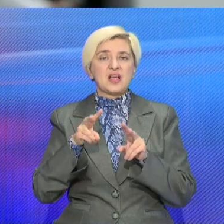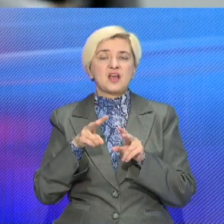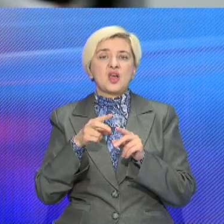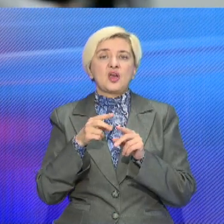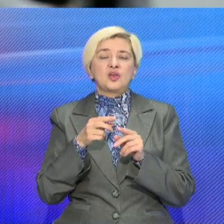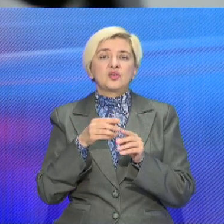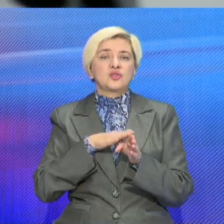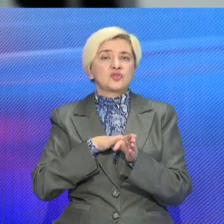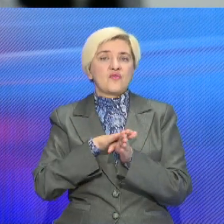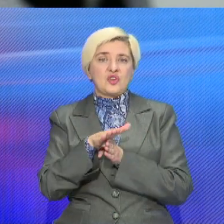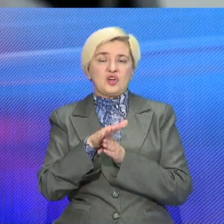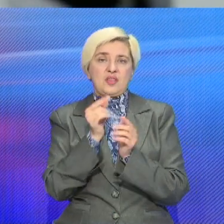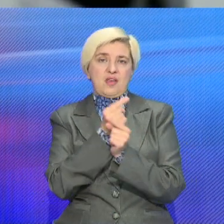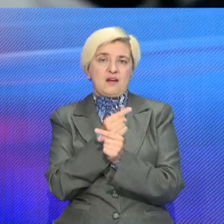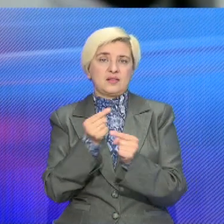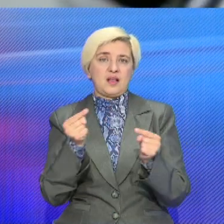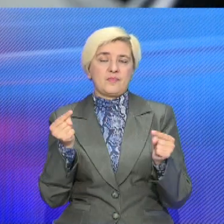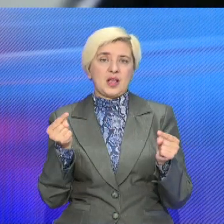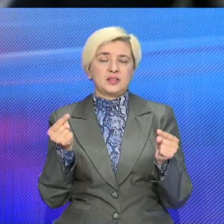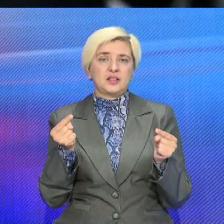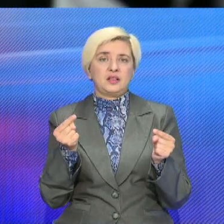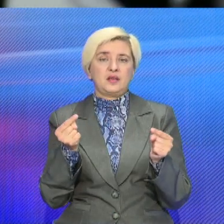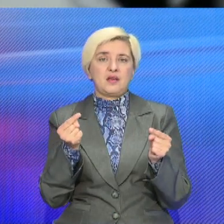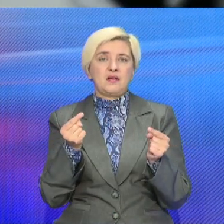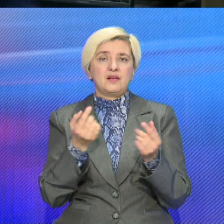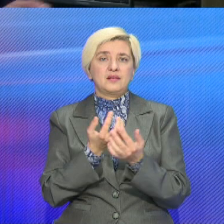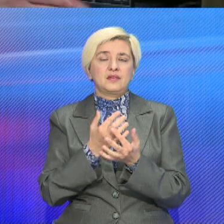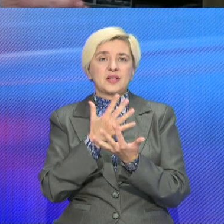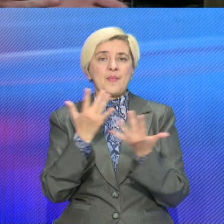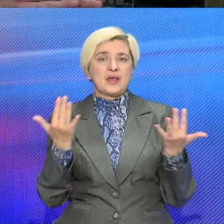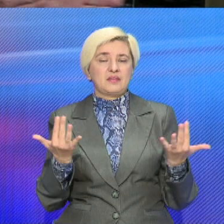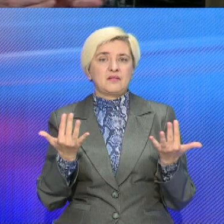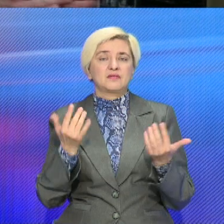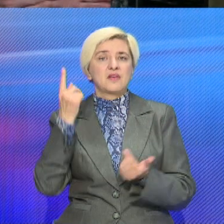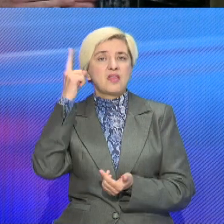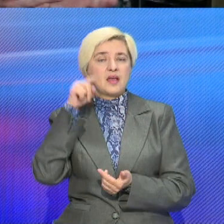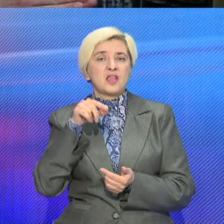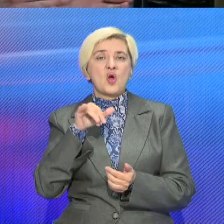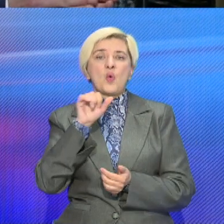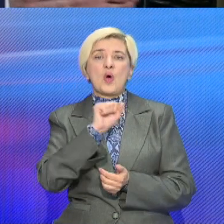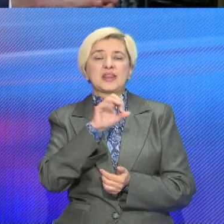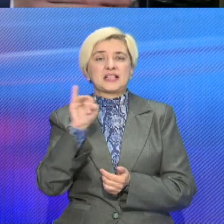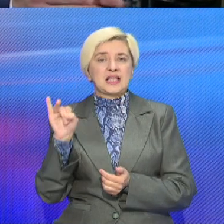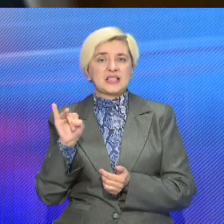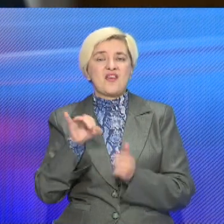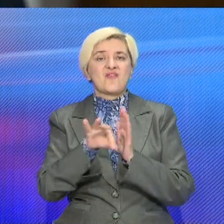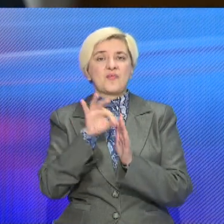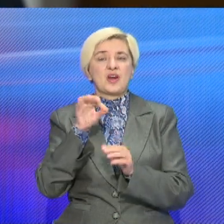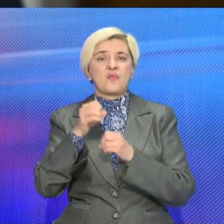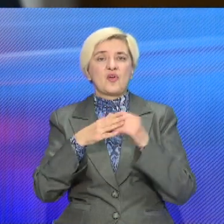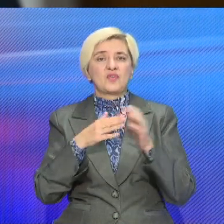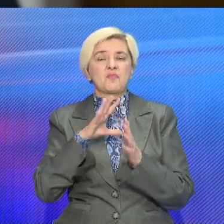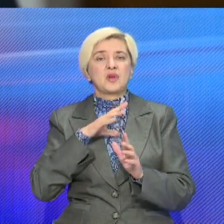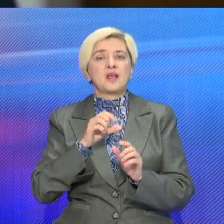совершенно разнообразный спектр знаний. У Анастасіі у выборы профессии было все спонтанно, але сярод